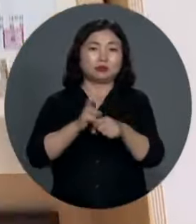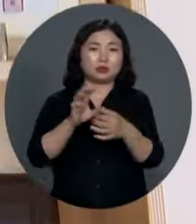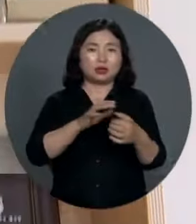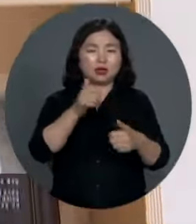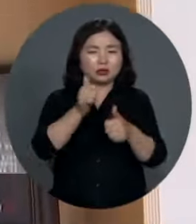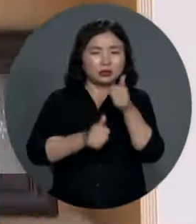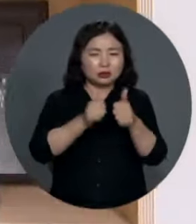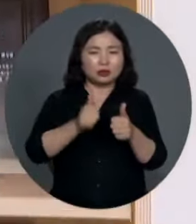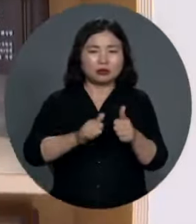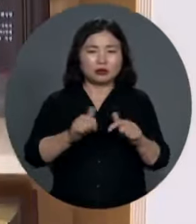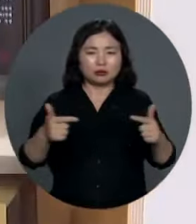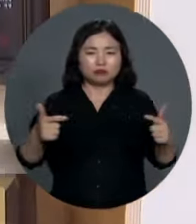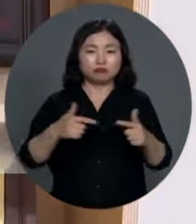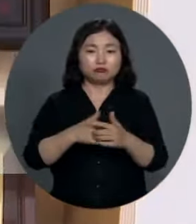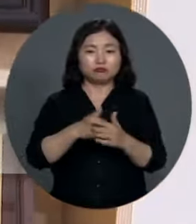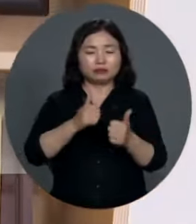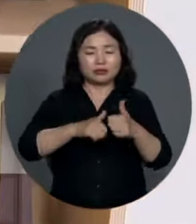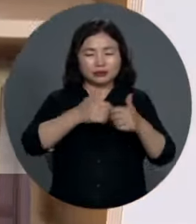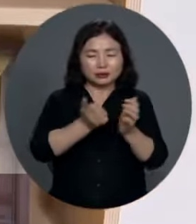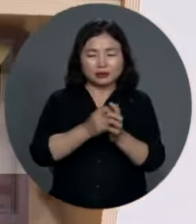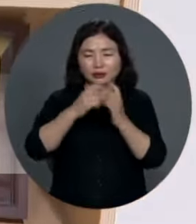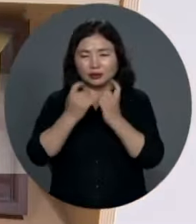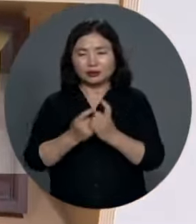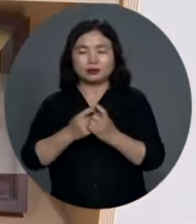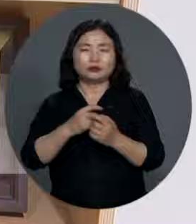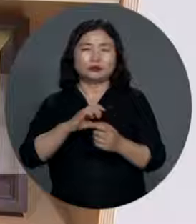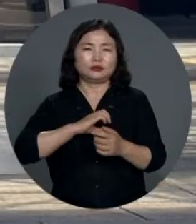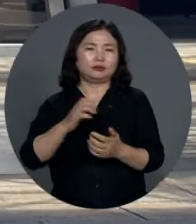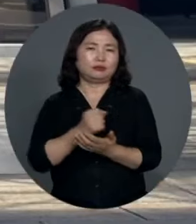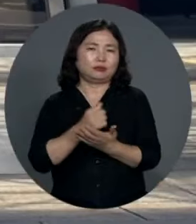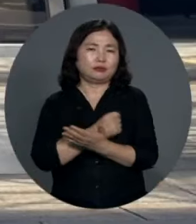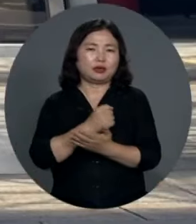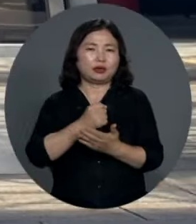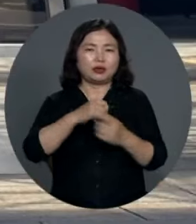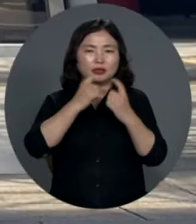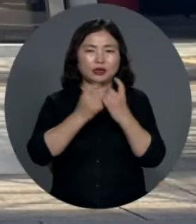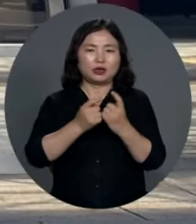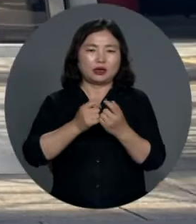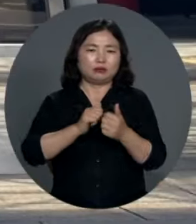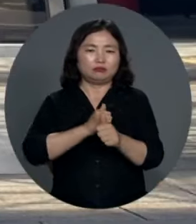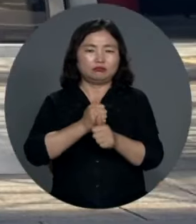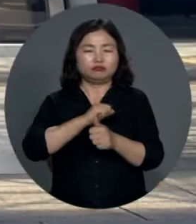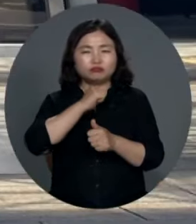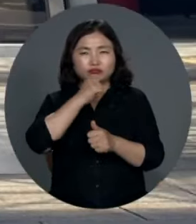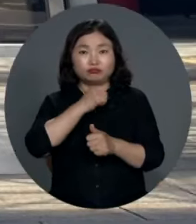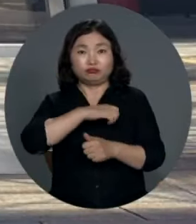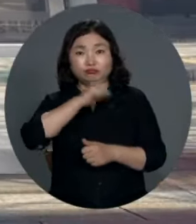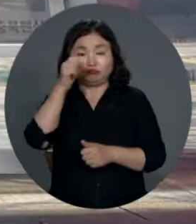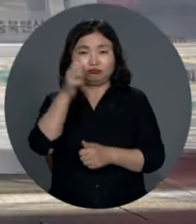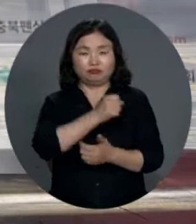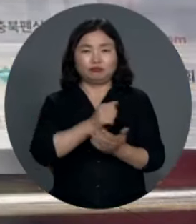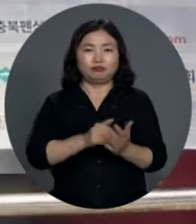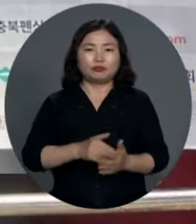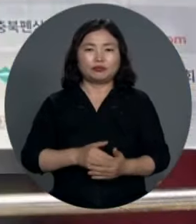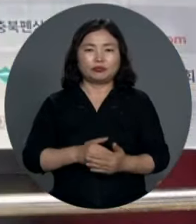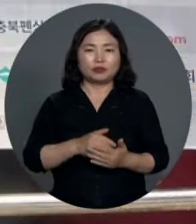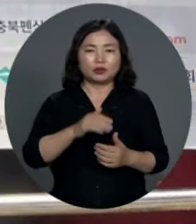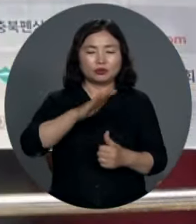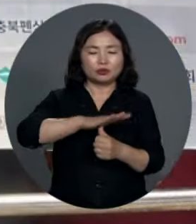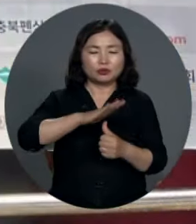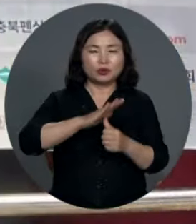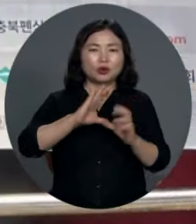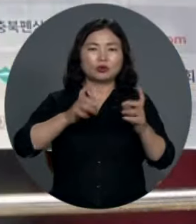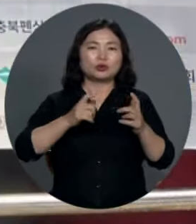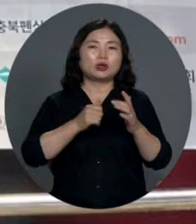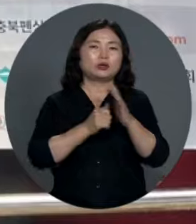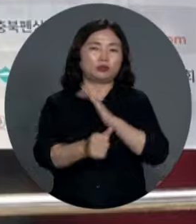대회에서 사브르 구등부 단체전 우승을 거머쥐고 개인전 입상이란 성과를 일궈내고 있습니다. 유소년